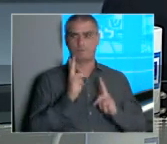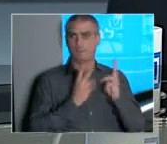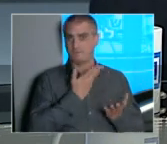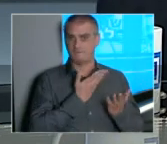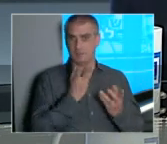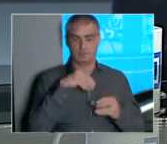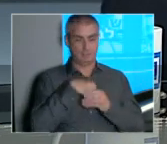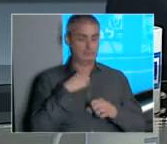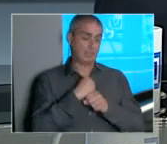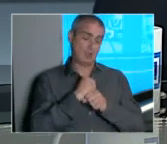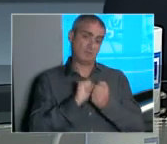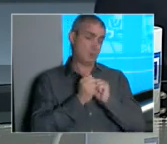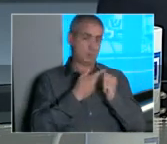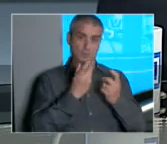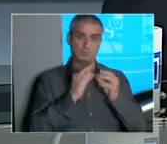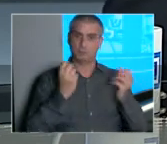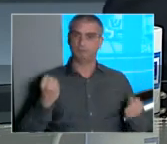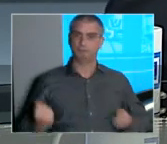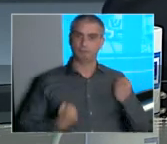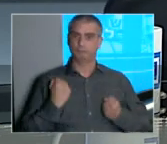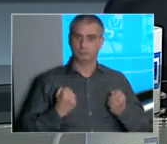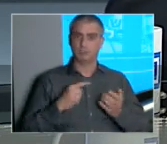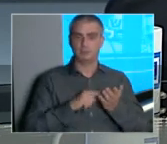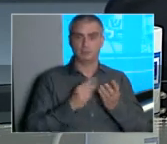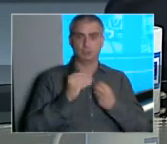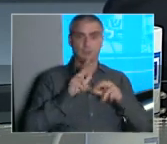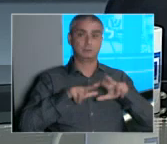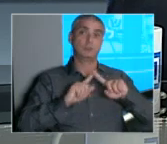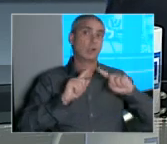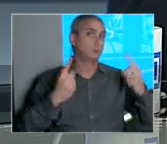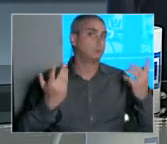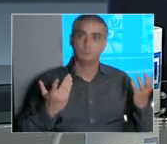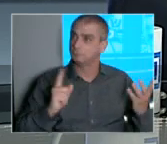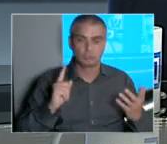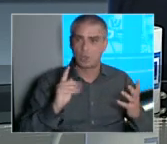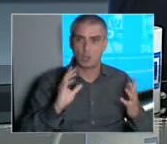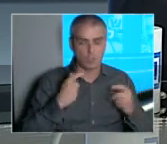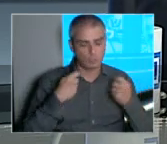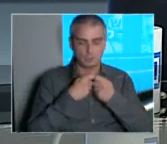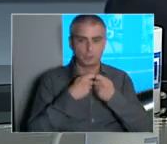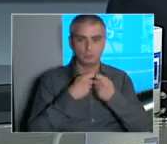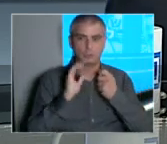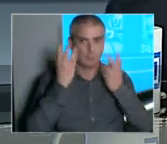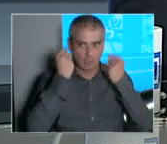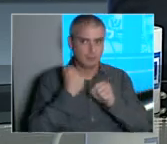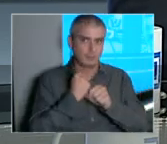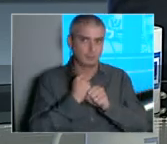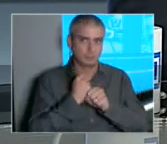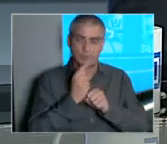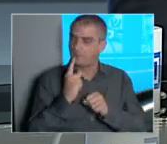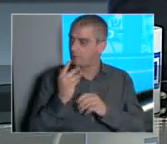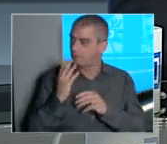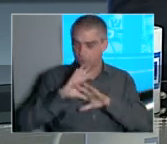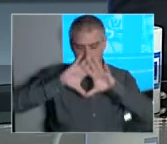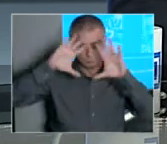שהיא נכנסה לעבודה או פתאום פתחה מבירים. אי אפשר להסתכל. וכן עוד סיטואציות אחרות שהן לא במישרין קשורות למה שהחרדים עשו. אבל בסוף